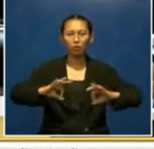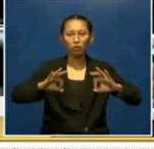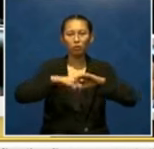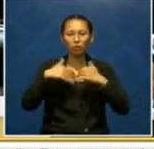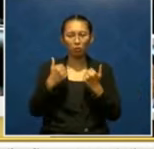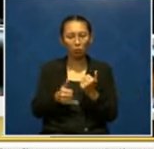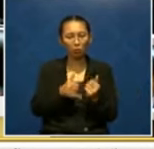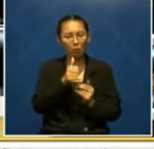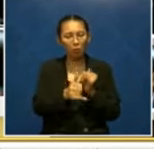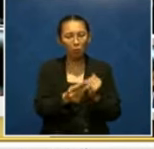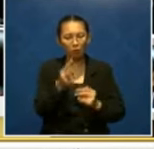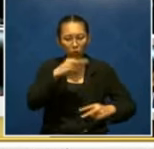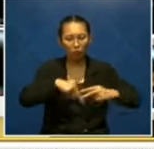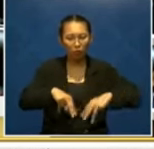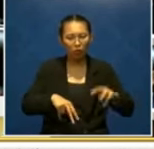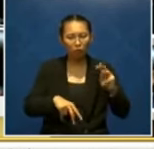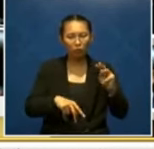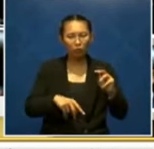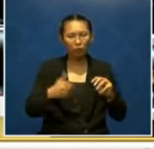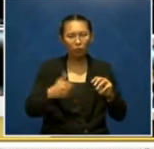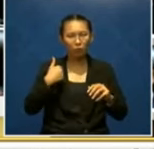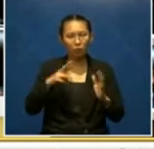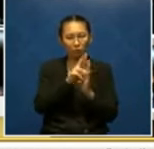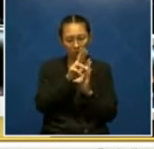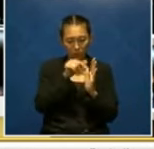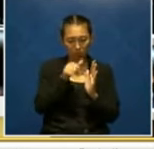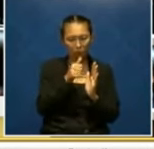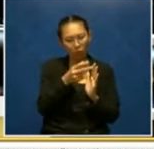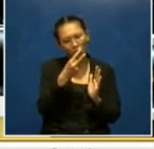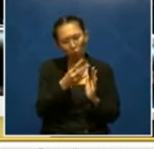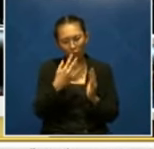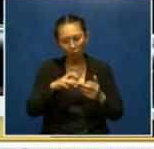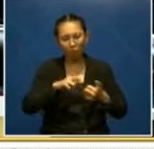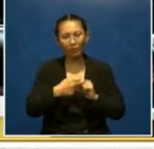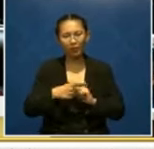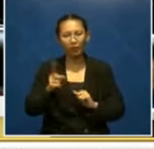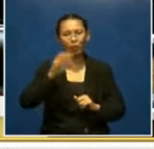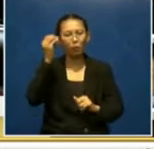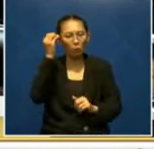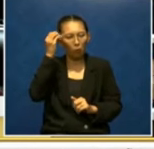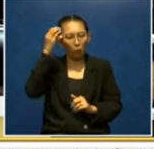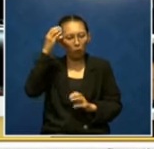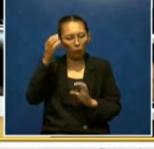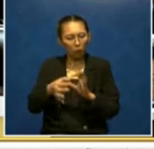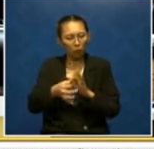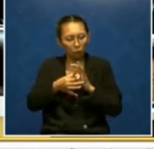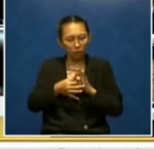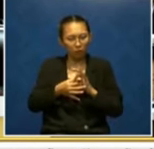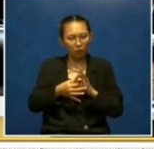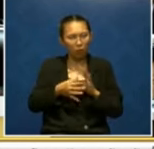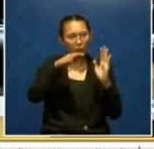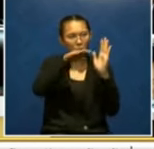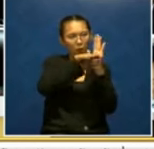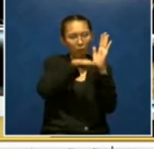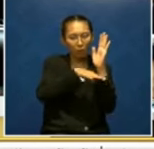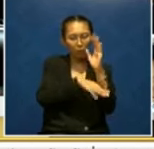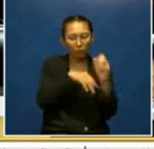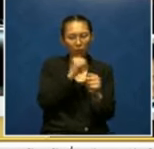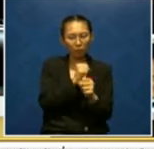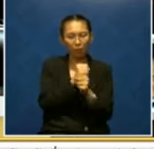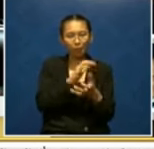2จังหวัดเชียงรายในเรื่องของปัญหาที่ดินส่วนใหญ่ข้อแรกคือการขาดความรู้ความเข้าใจของประชาชนในขั้นตอนการจัดเตรียมเอกส